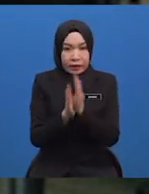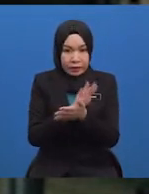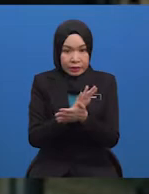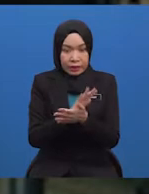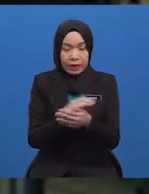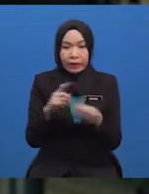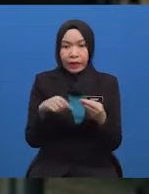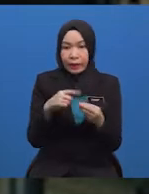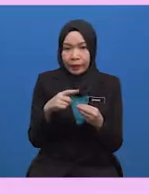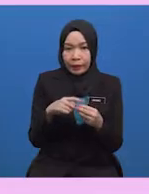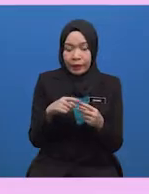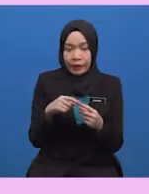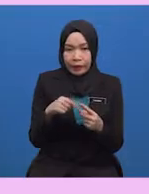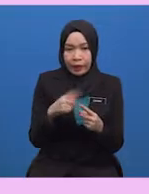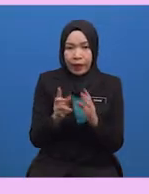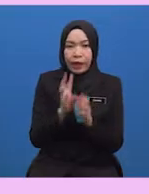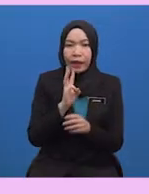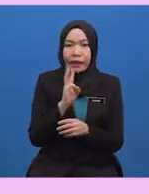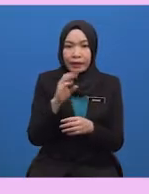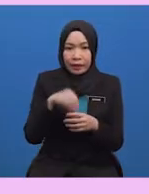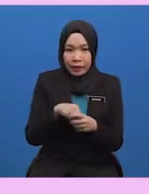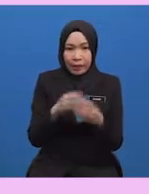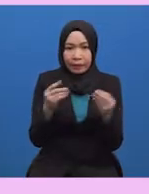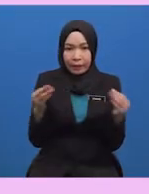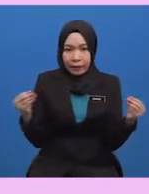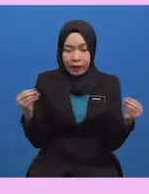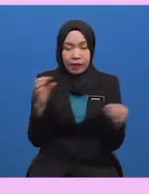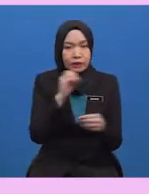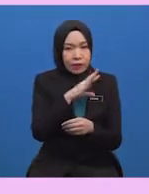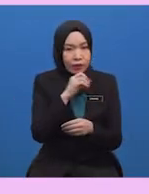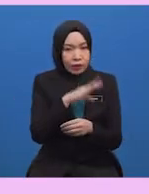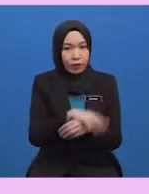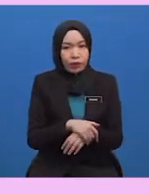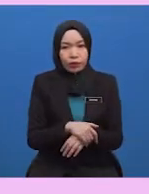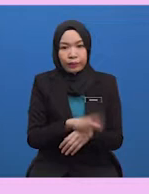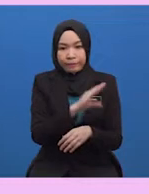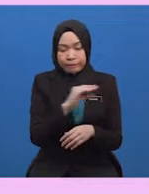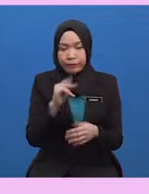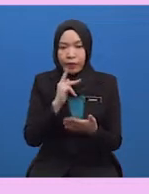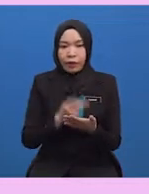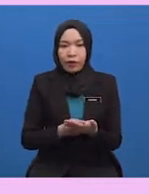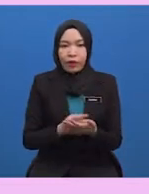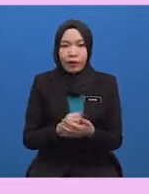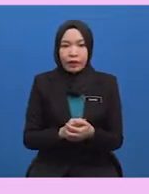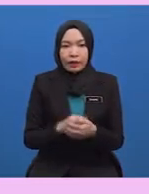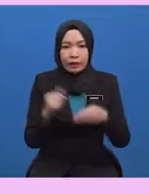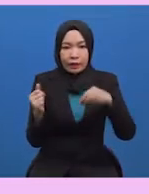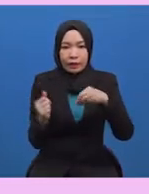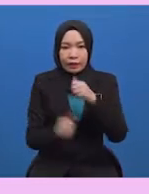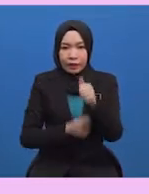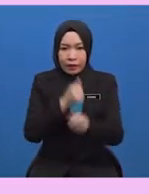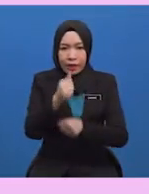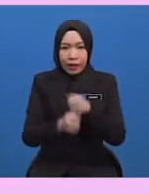juga tercemar. Manakala, kemerosotan kualiti alam sekitar pula meliputi